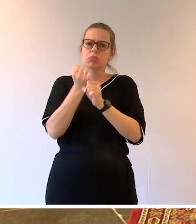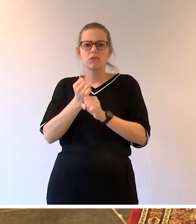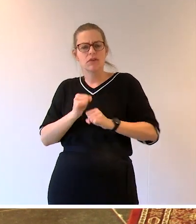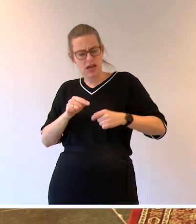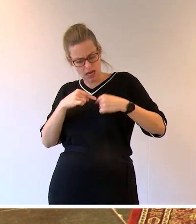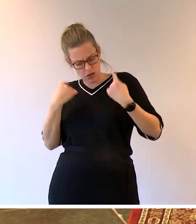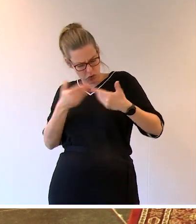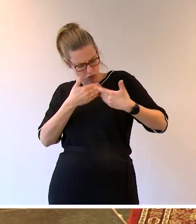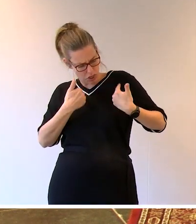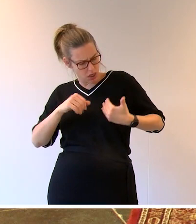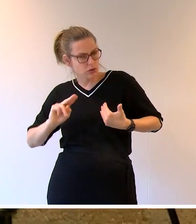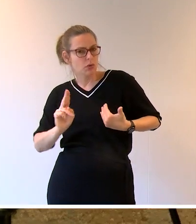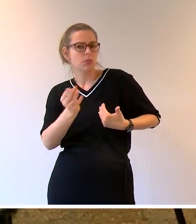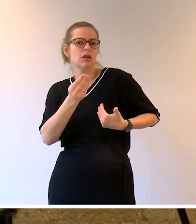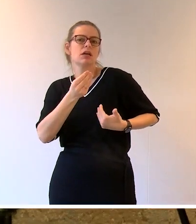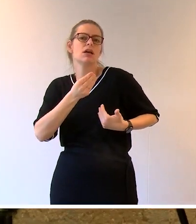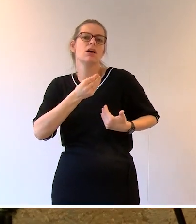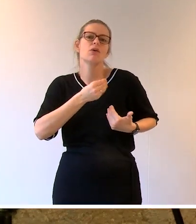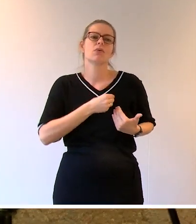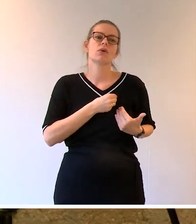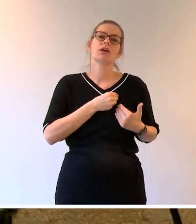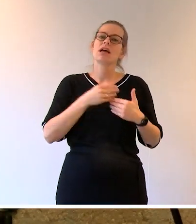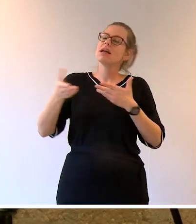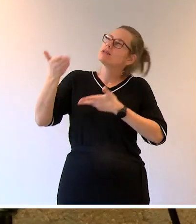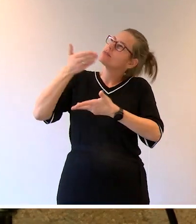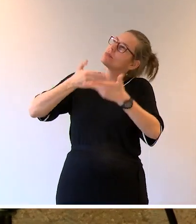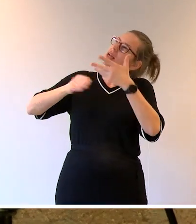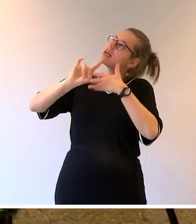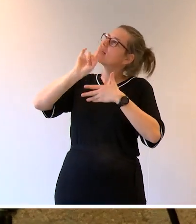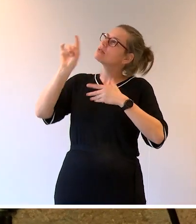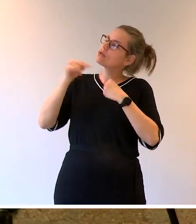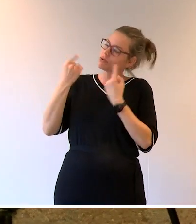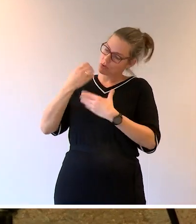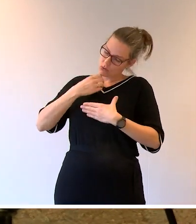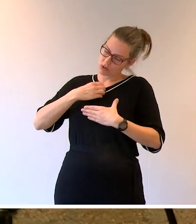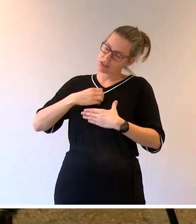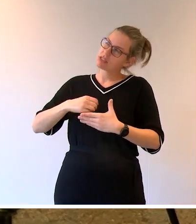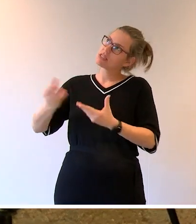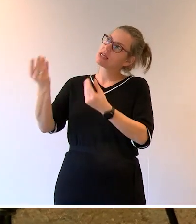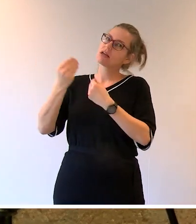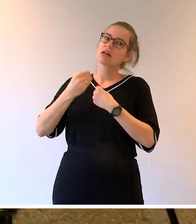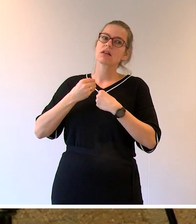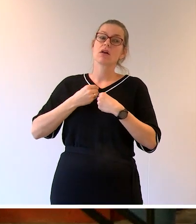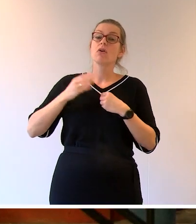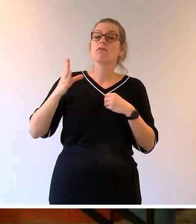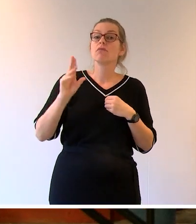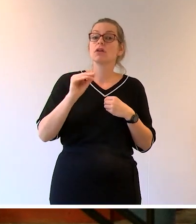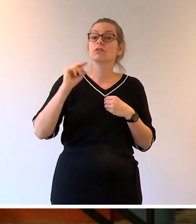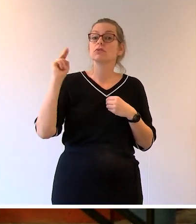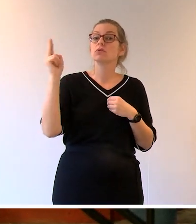bewerk ons hart opnieuw. Kom, spreek tot onze ziel, want u